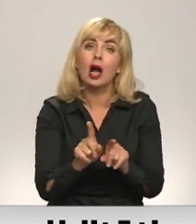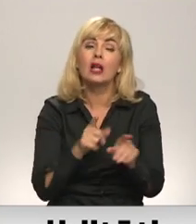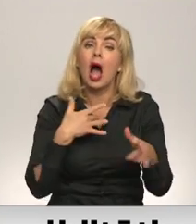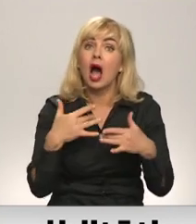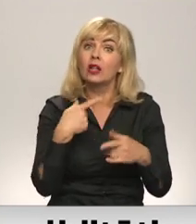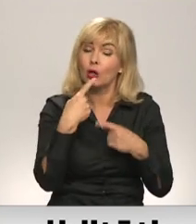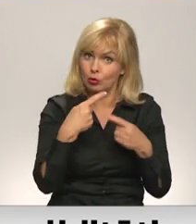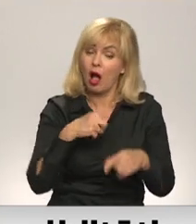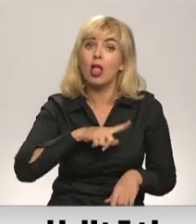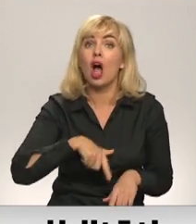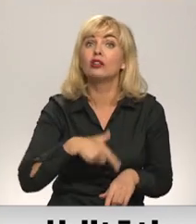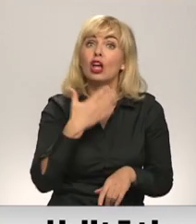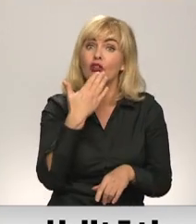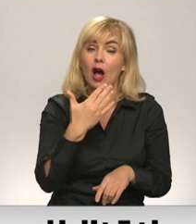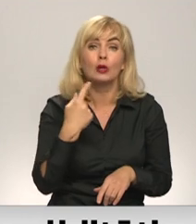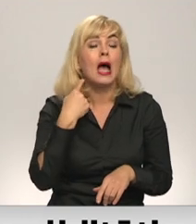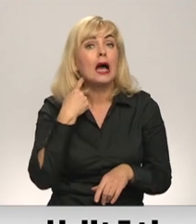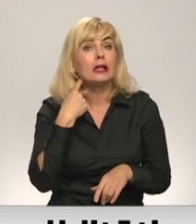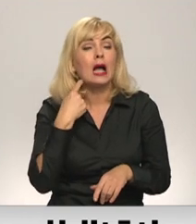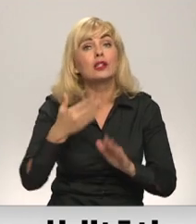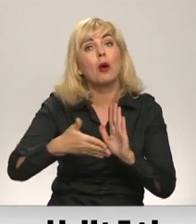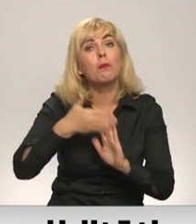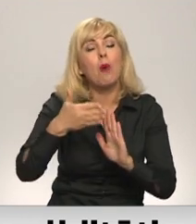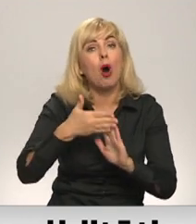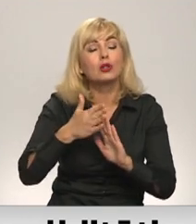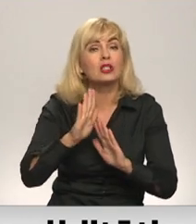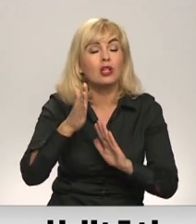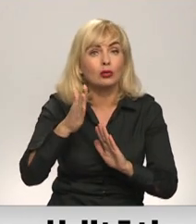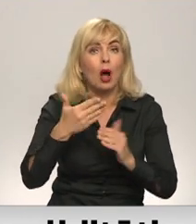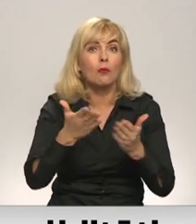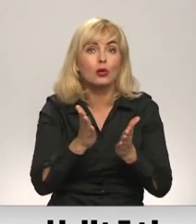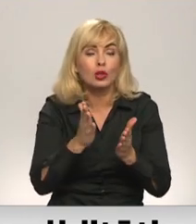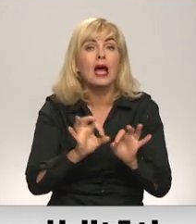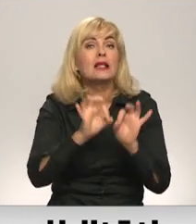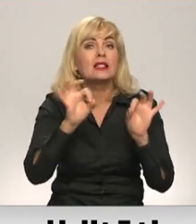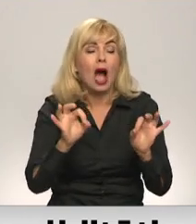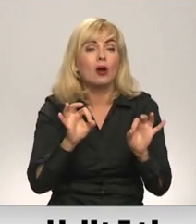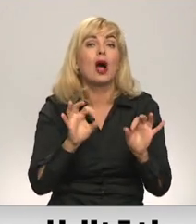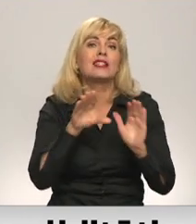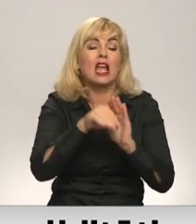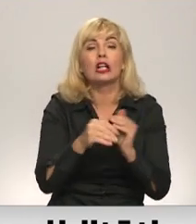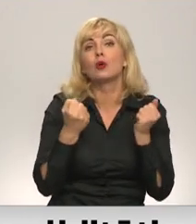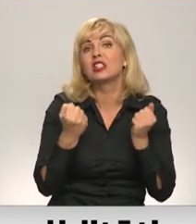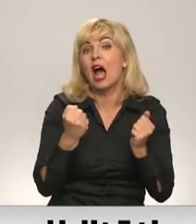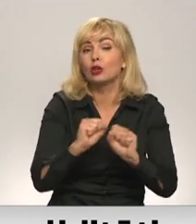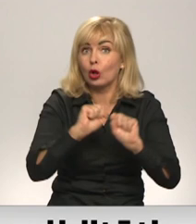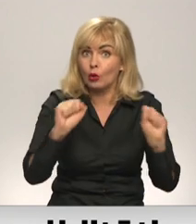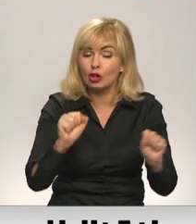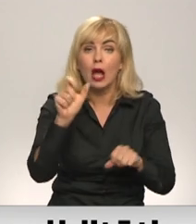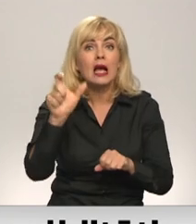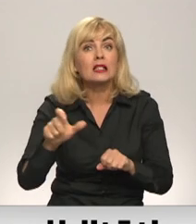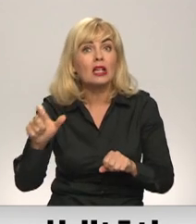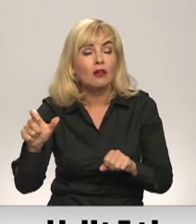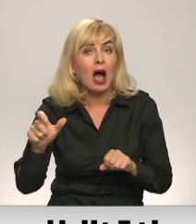runā latviešu valodā. Arī Rīgas porcelāna muzejs spēras pirmos soļus iekļaujošu saturu nodrošināšanā. Cilvēkiem ar